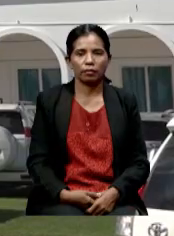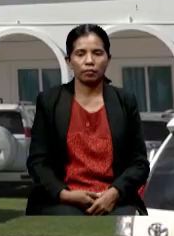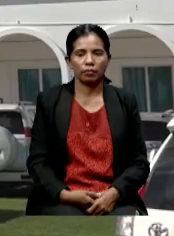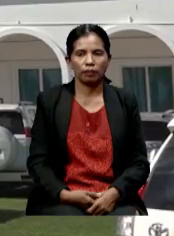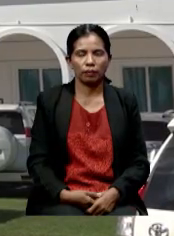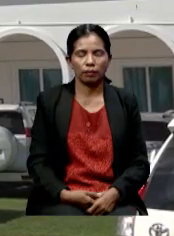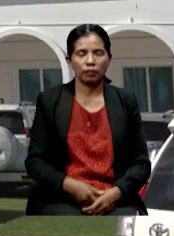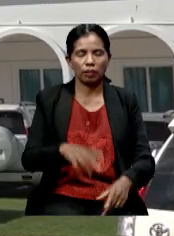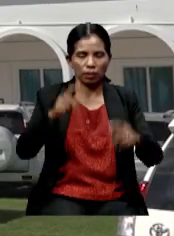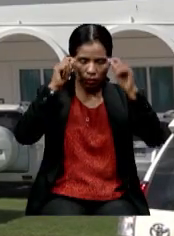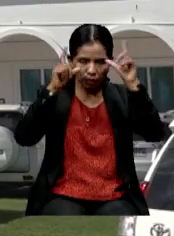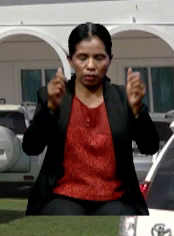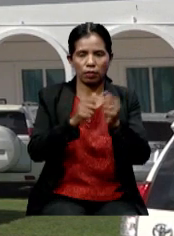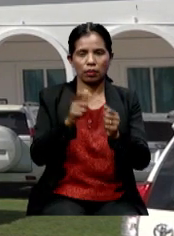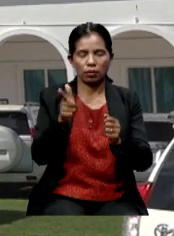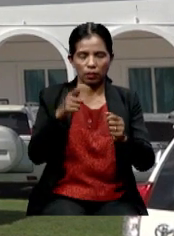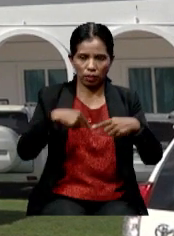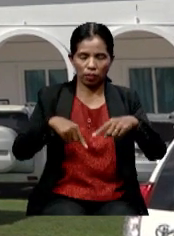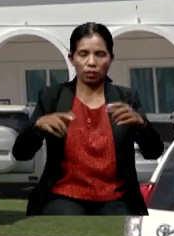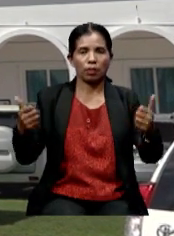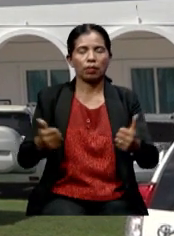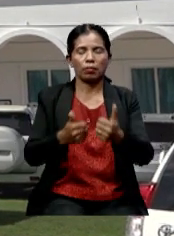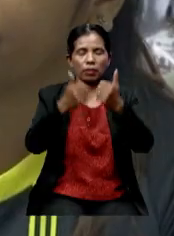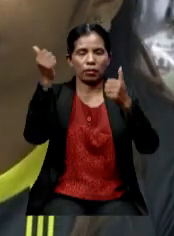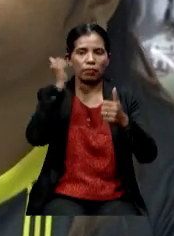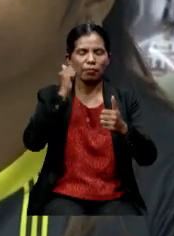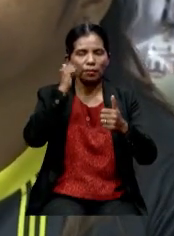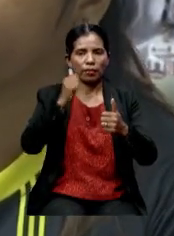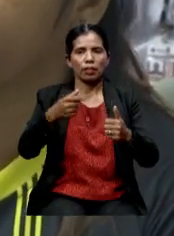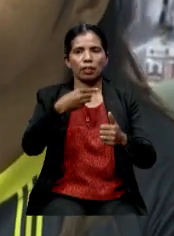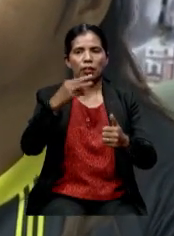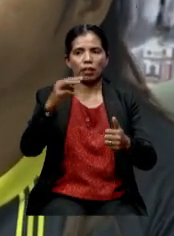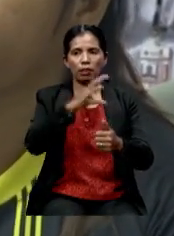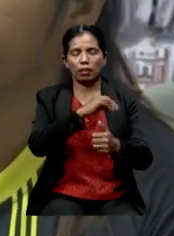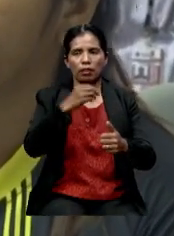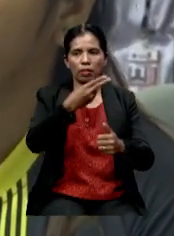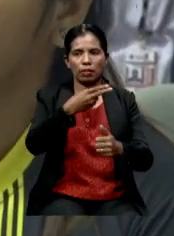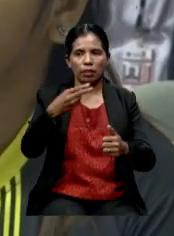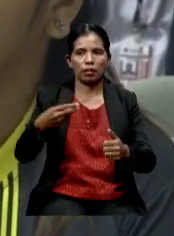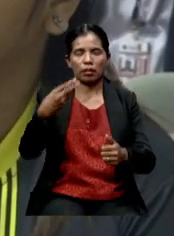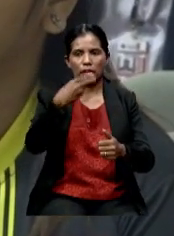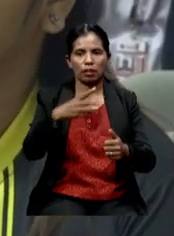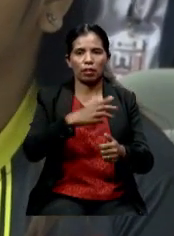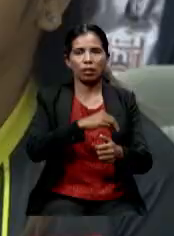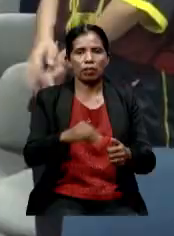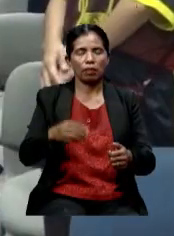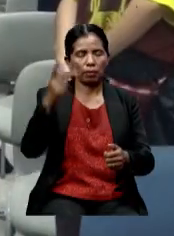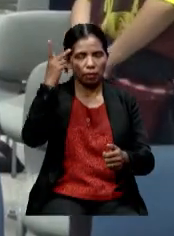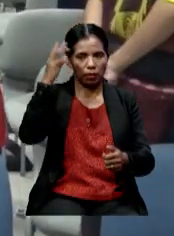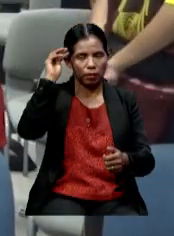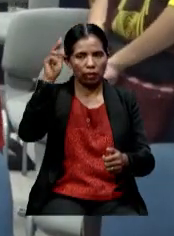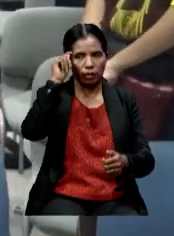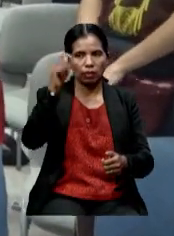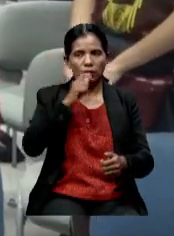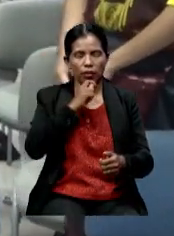Atleta timoruan kuaja nang ruanulu nebe atu batuir kompetisong ASEAN Para Games ia solo Indonesia. Ia kintane despede primer ministro taur matan ruak